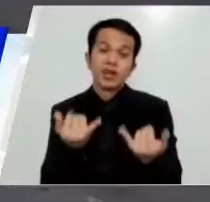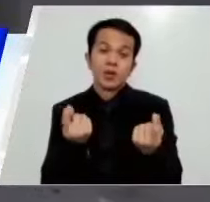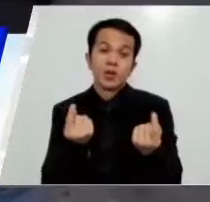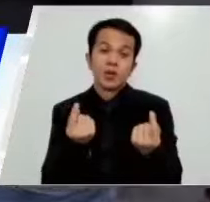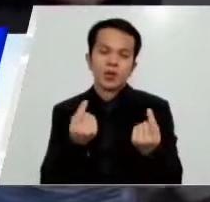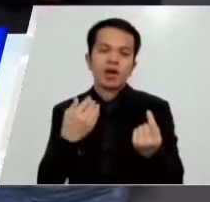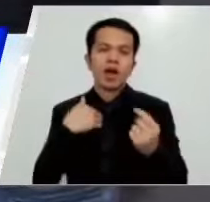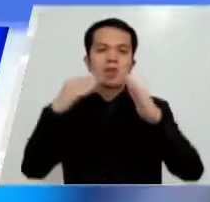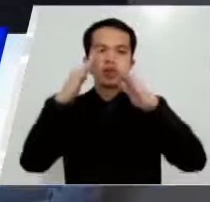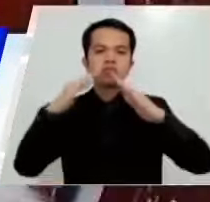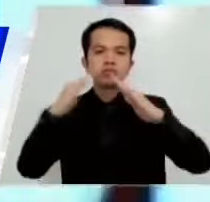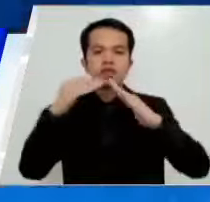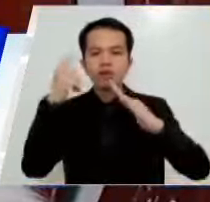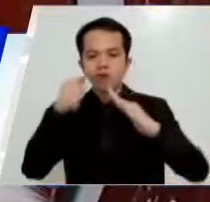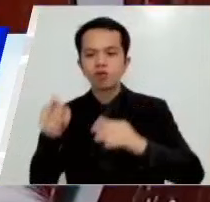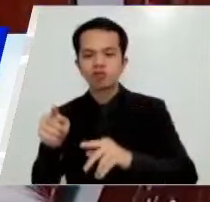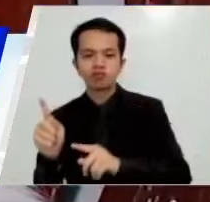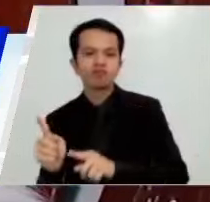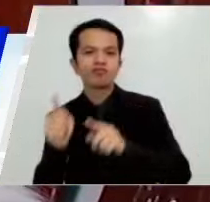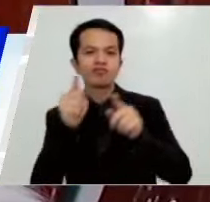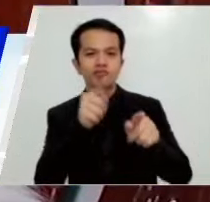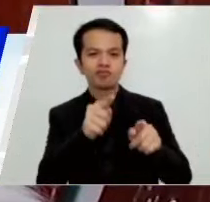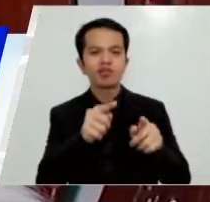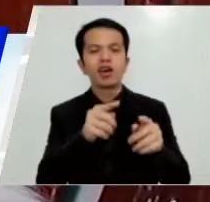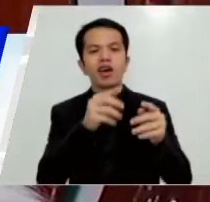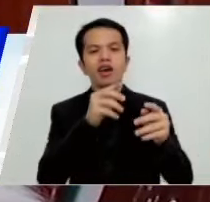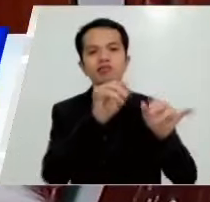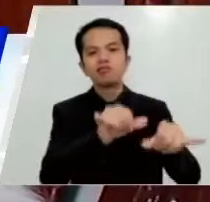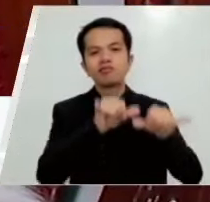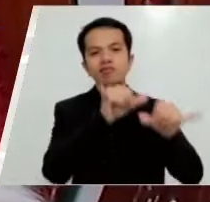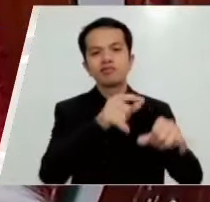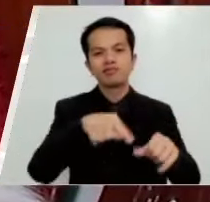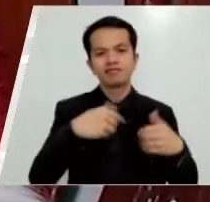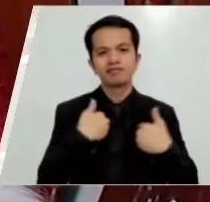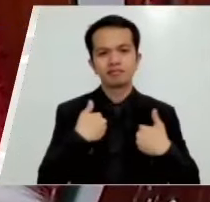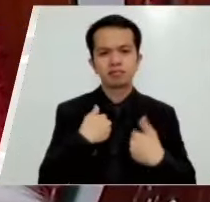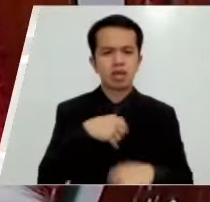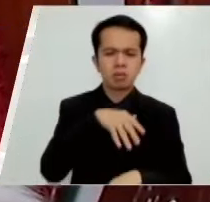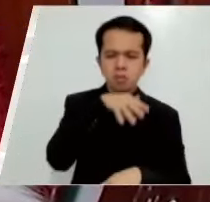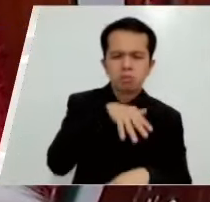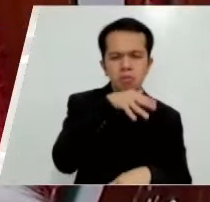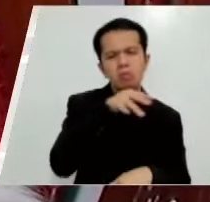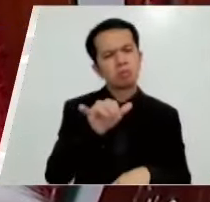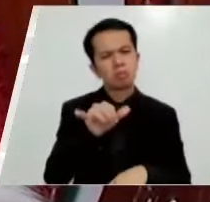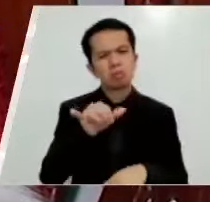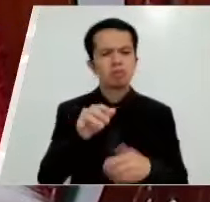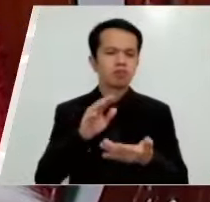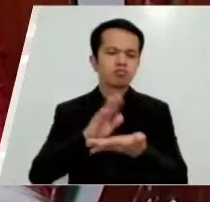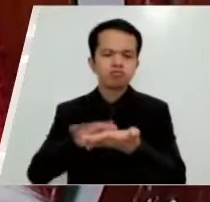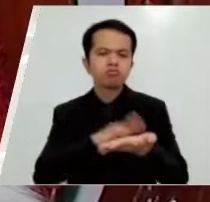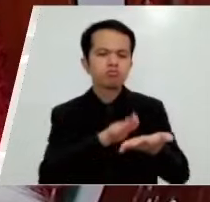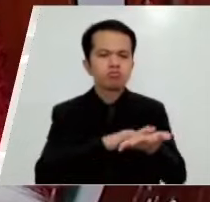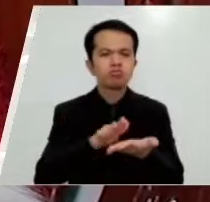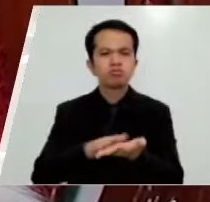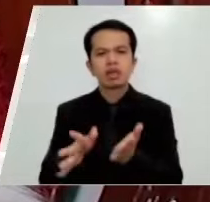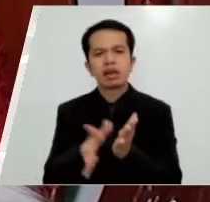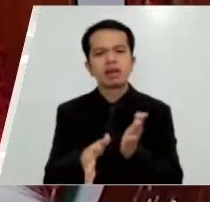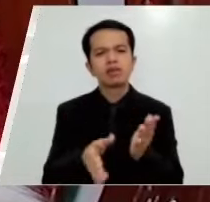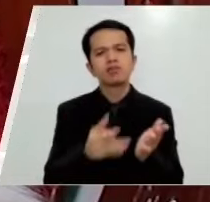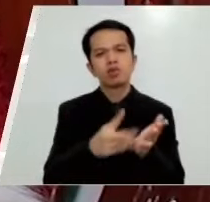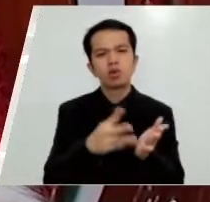sa kanilang pets. Kahit na mapagod ako sa pag-aalaga sa kanila, paglilinis ng mga kalat nila, pagpapakain, hindi